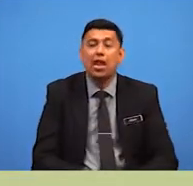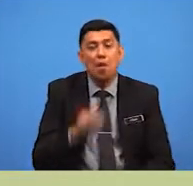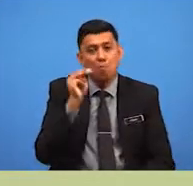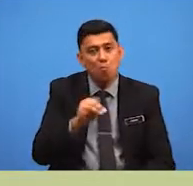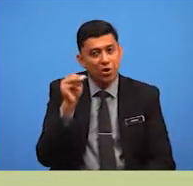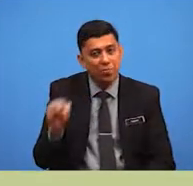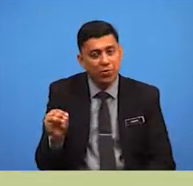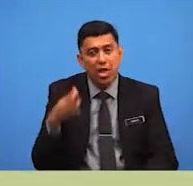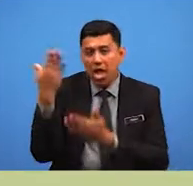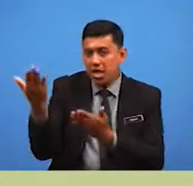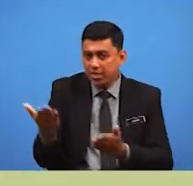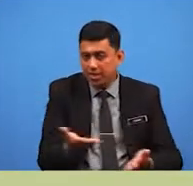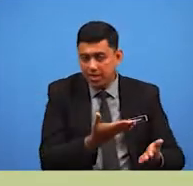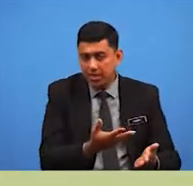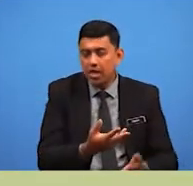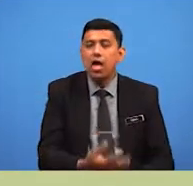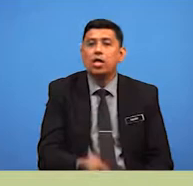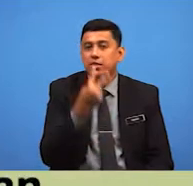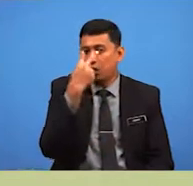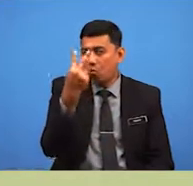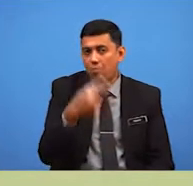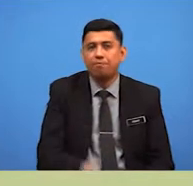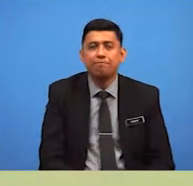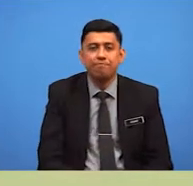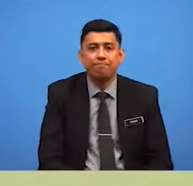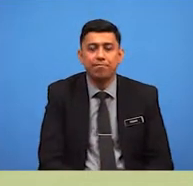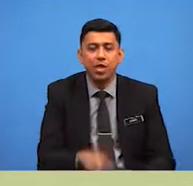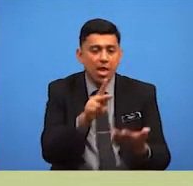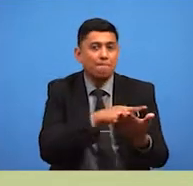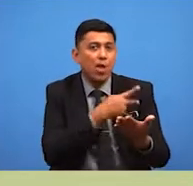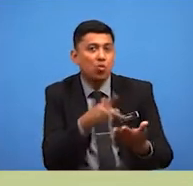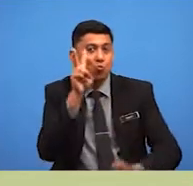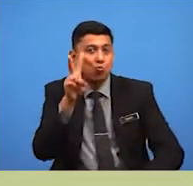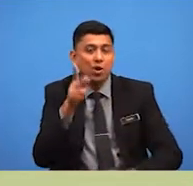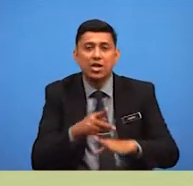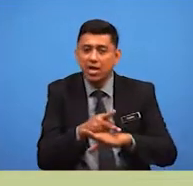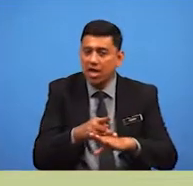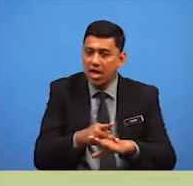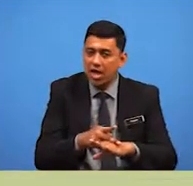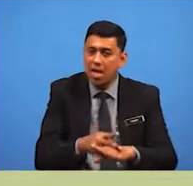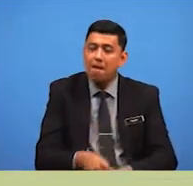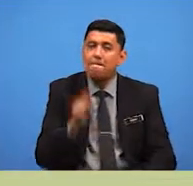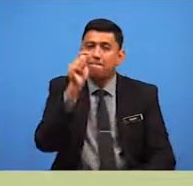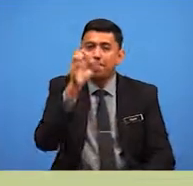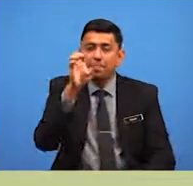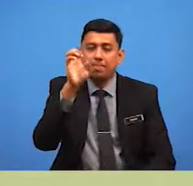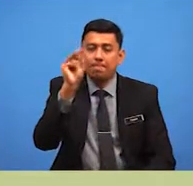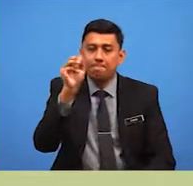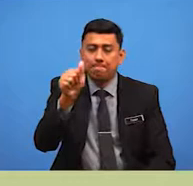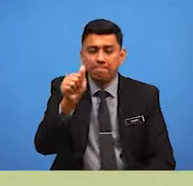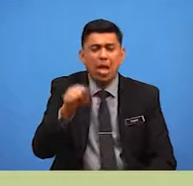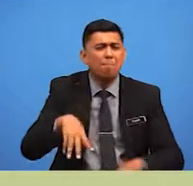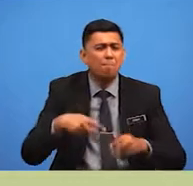Murid-murid, sila ambil perhatian. Pantun dua kerat ini bertemakan tentang